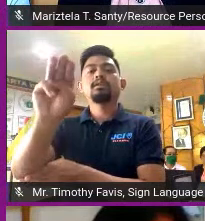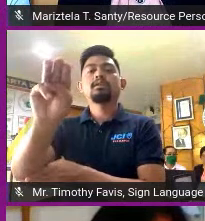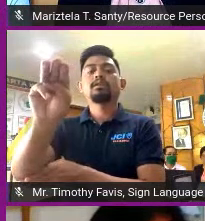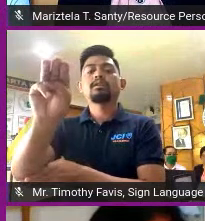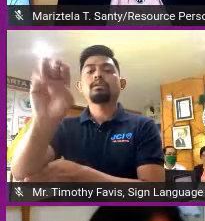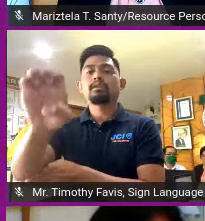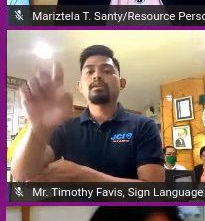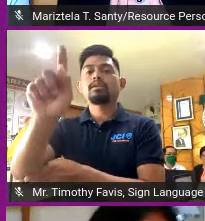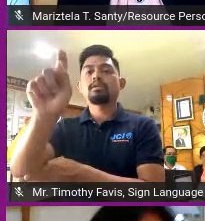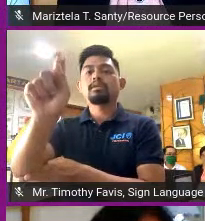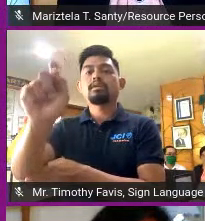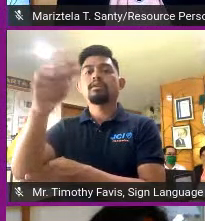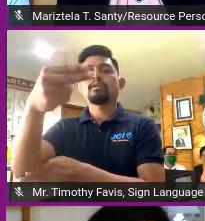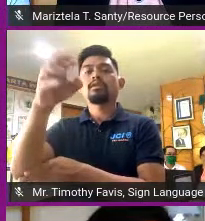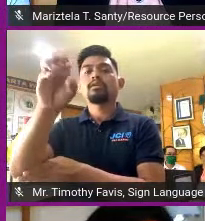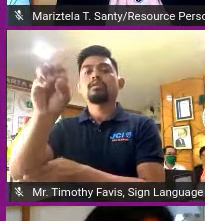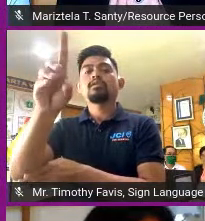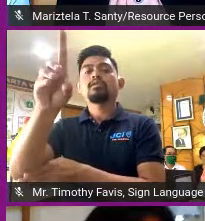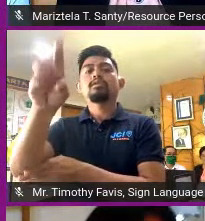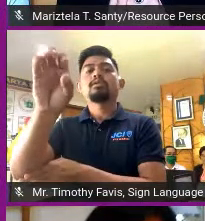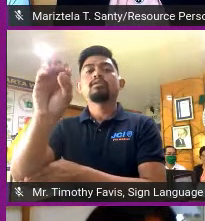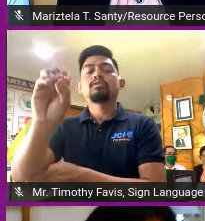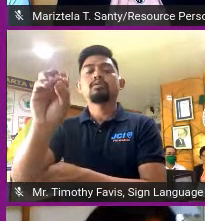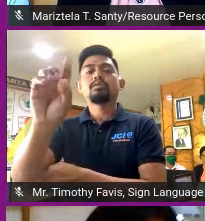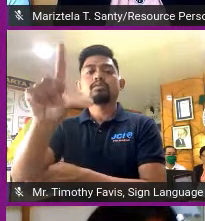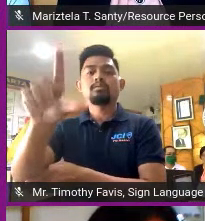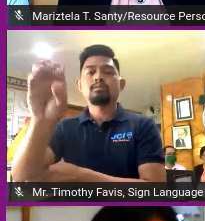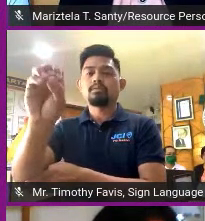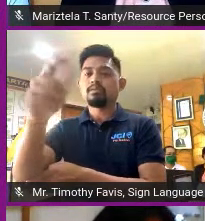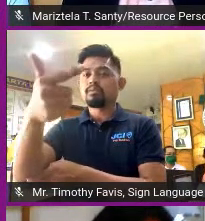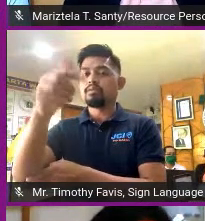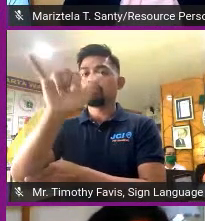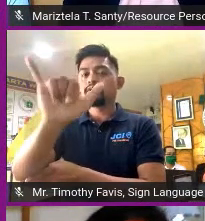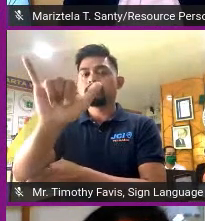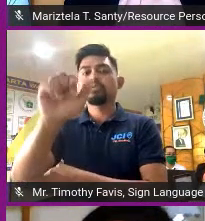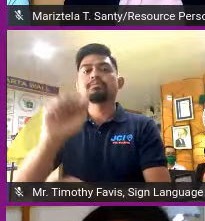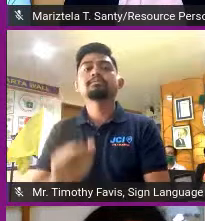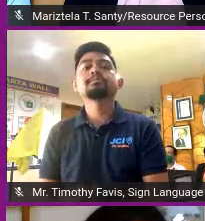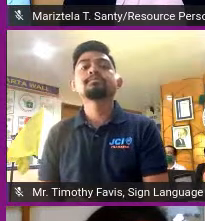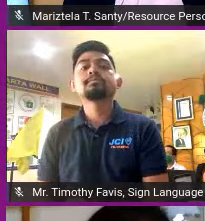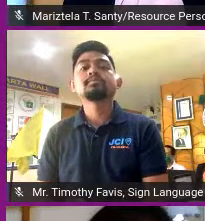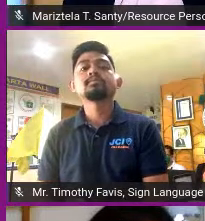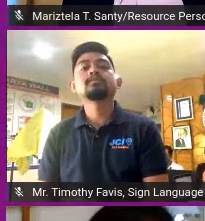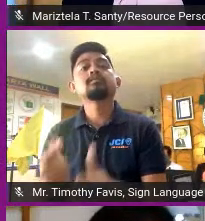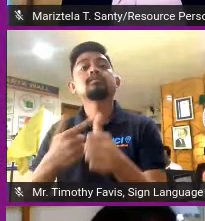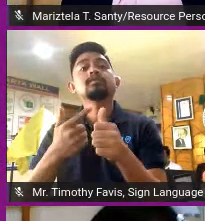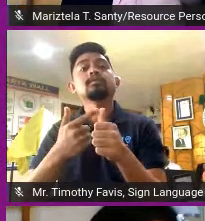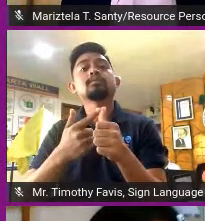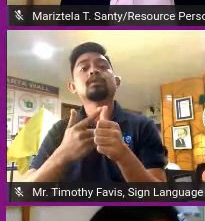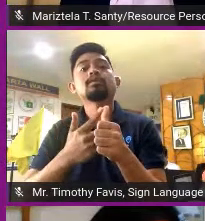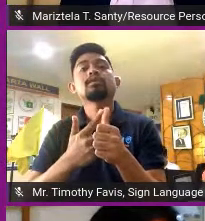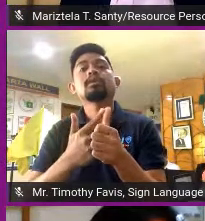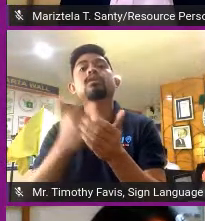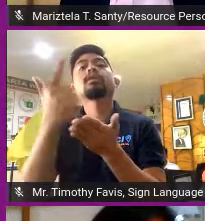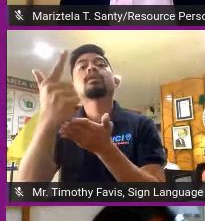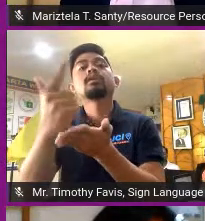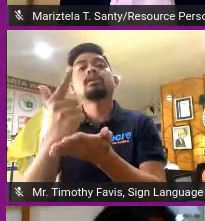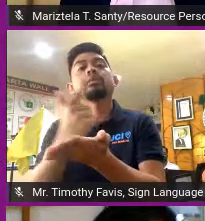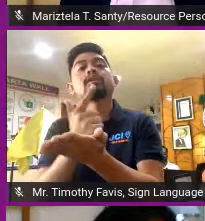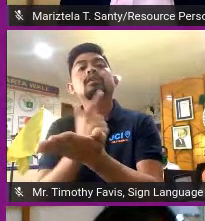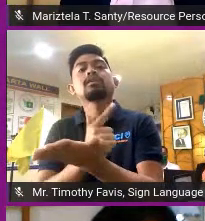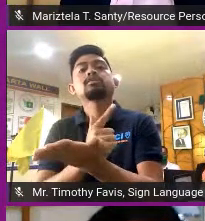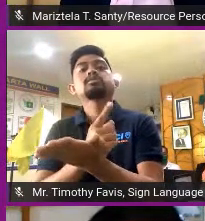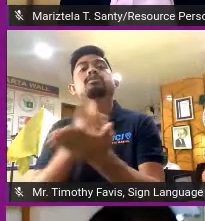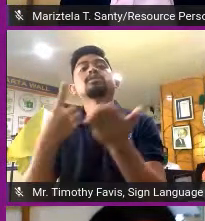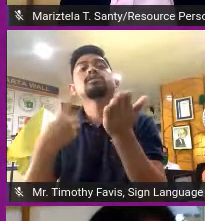methodology po ng training natin, para ngayong week, magkakaroon po tayo ng lecture discussion at magbibigay din